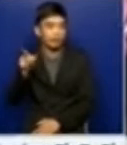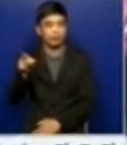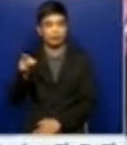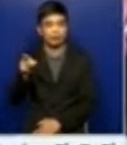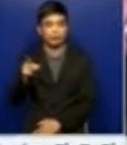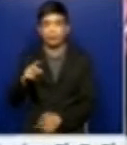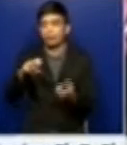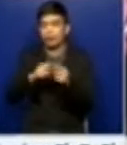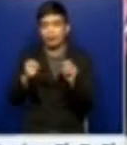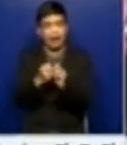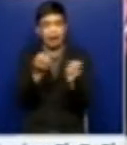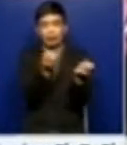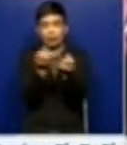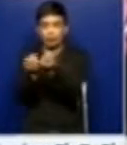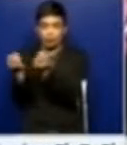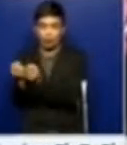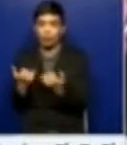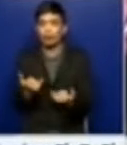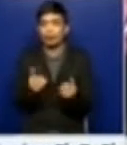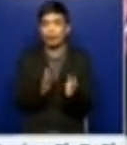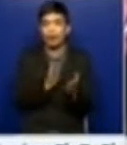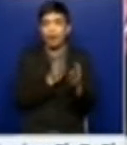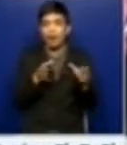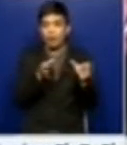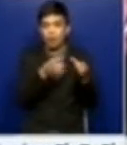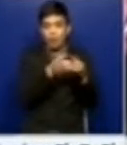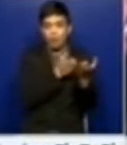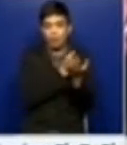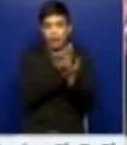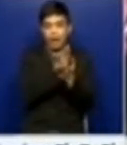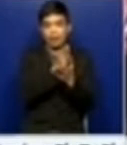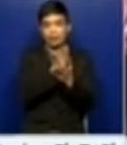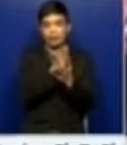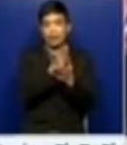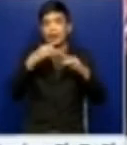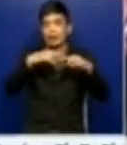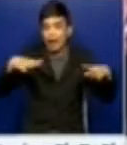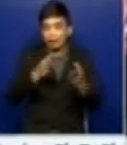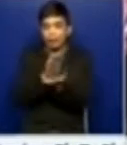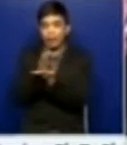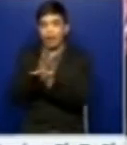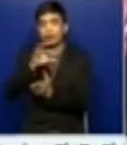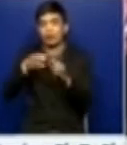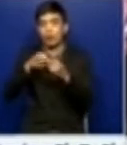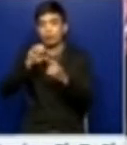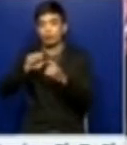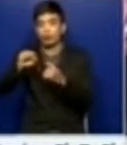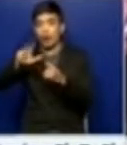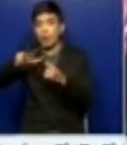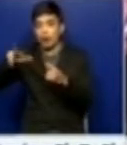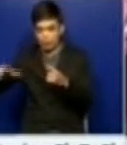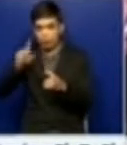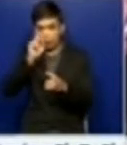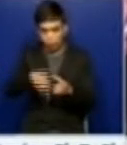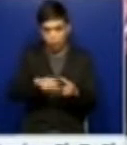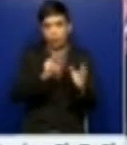ราคณะเราทางพรรคเพื่อไทยและพรรคฝ่ายค้านก็เห็นพ้องต้องกันว่าควรยกเลิกกฎหมายฉบับนี้ควรยกเลิกมาตร